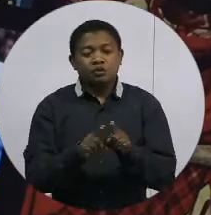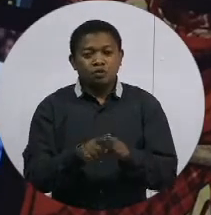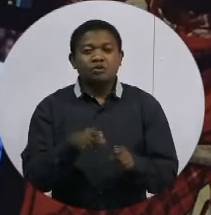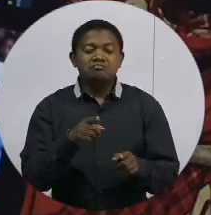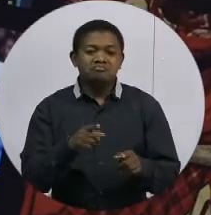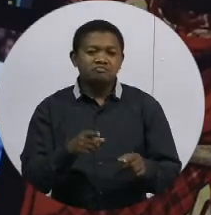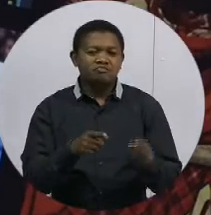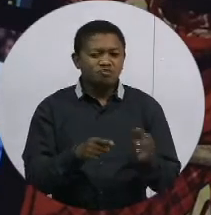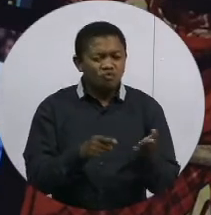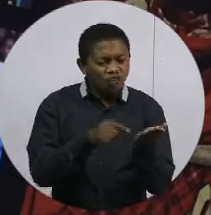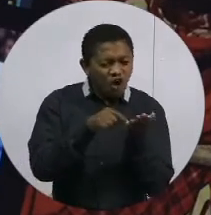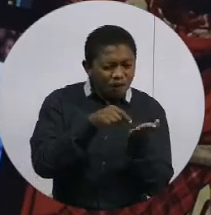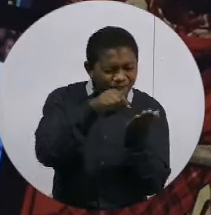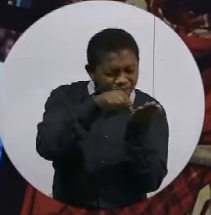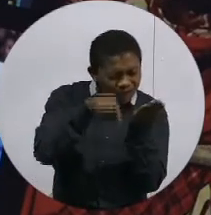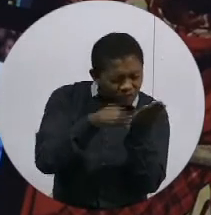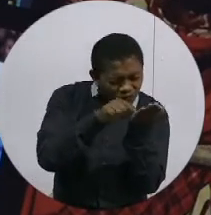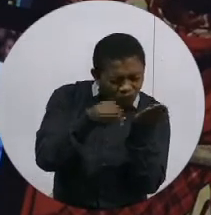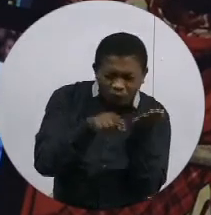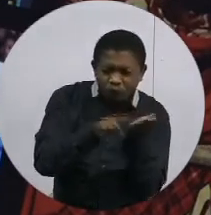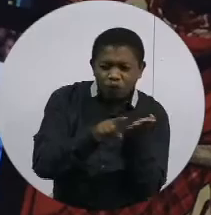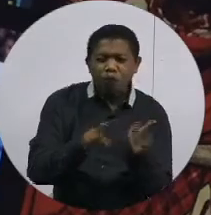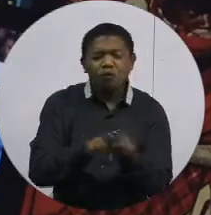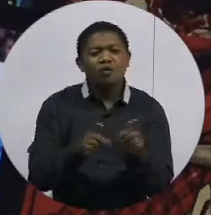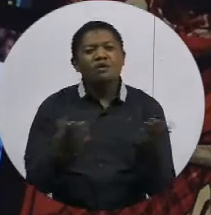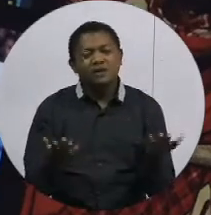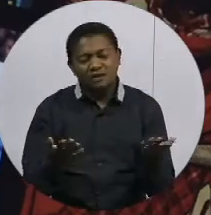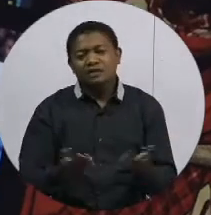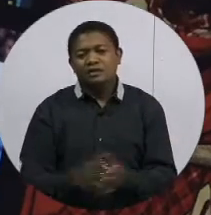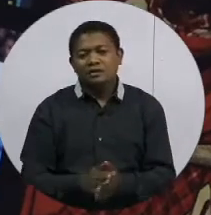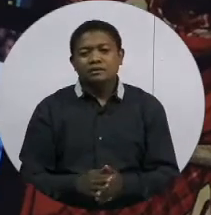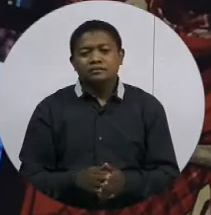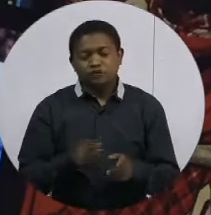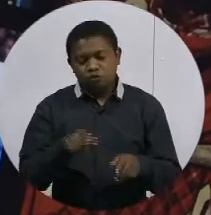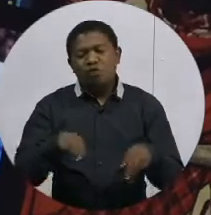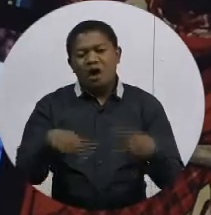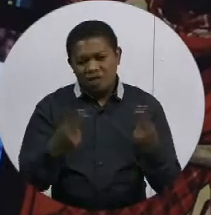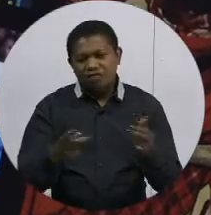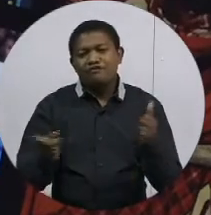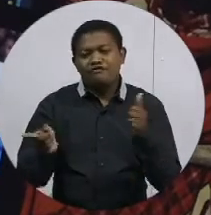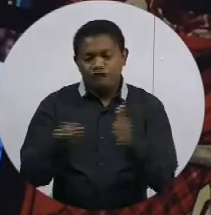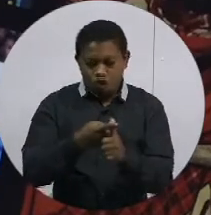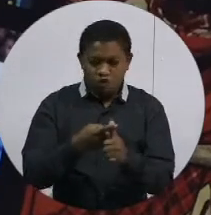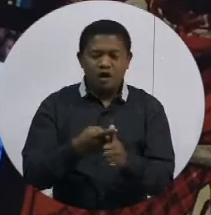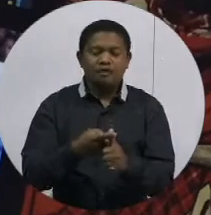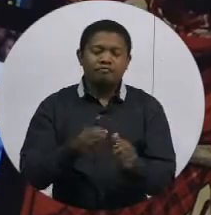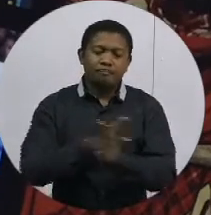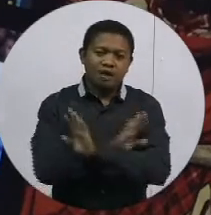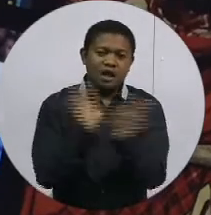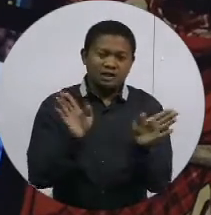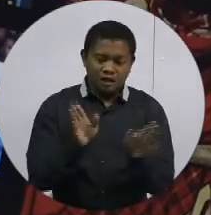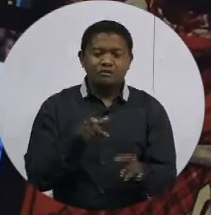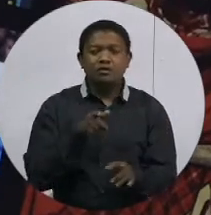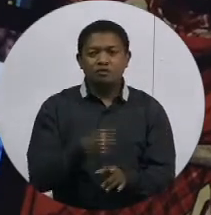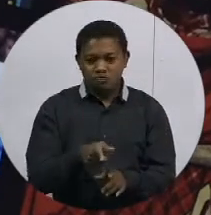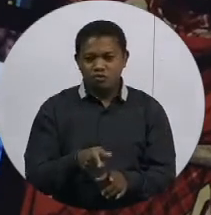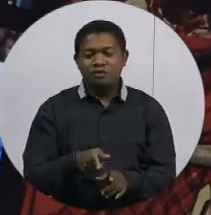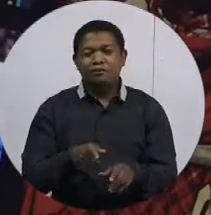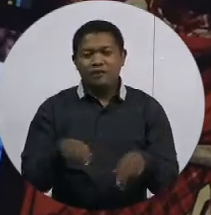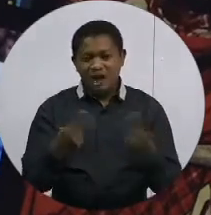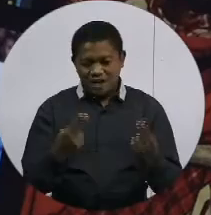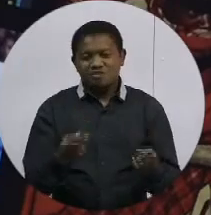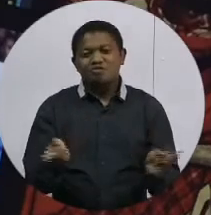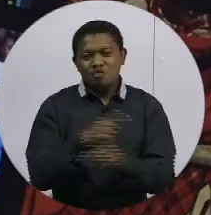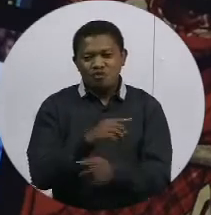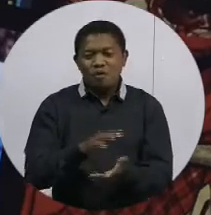hivoaka ny valiny izany a. Ka izay zany ny antony voalohany a no azo anazavana hoe maninona no ny